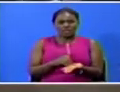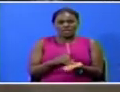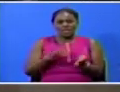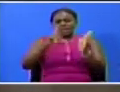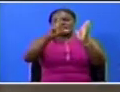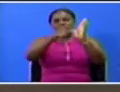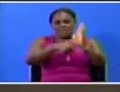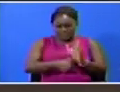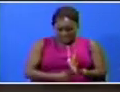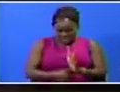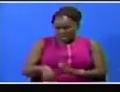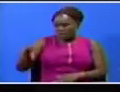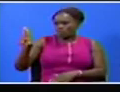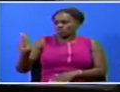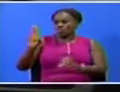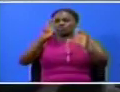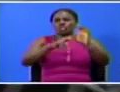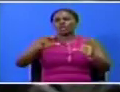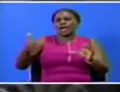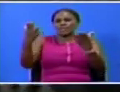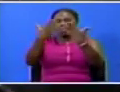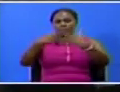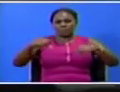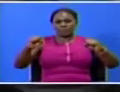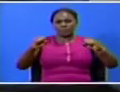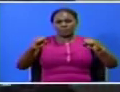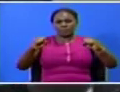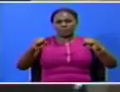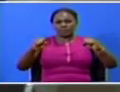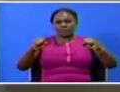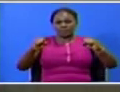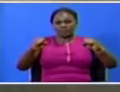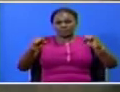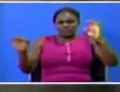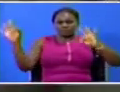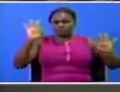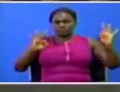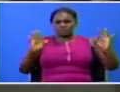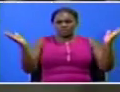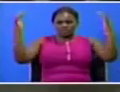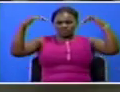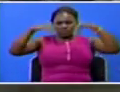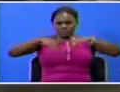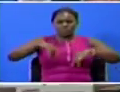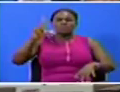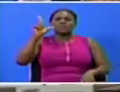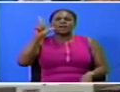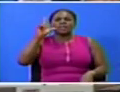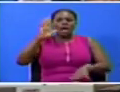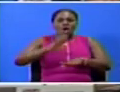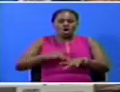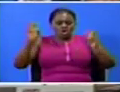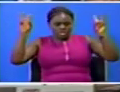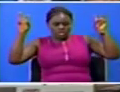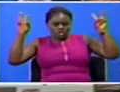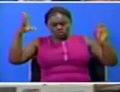Baadaye rais aliungana na marais wenzake kwenye jumba la kihistoria la Lancaster kwenye kongamano la tatu la London kuhusu masuala ya